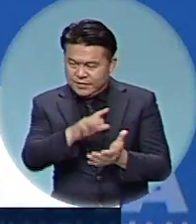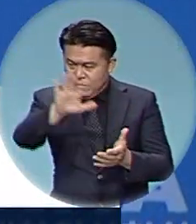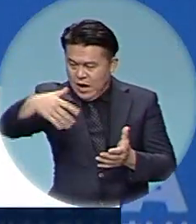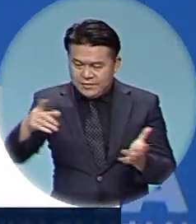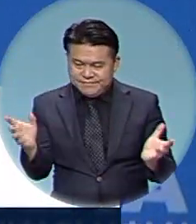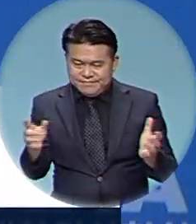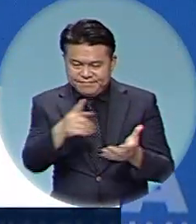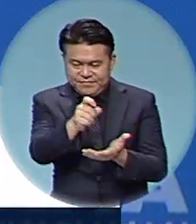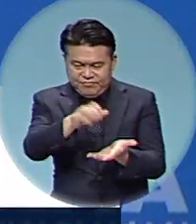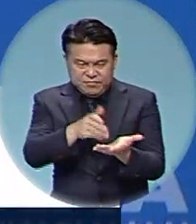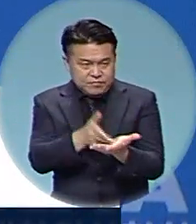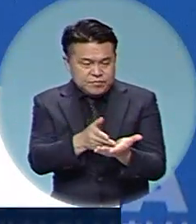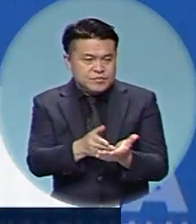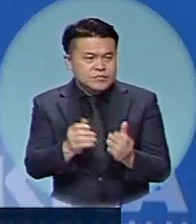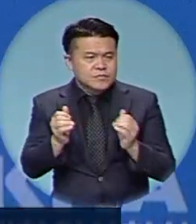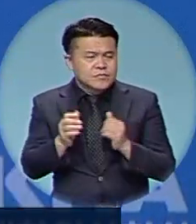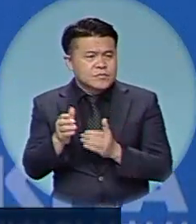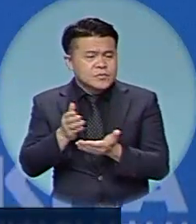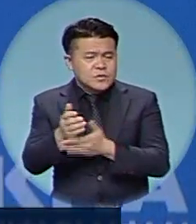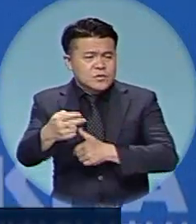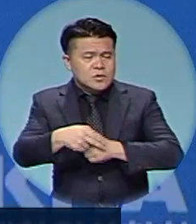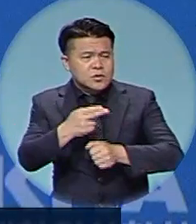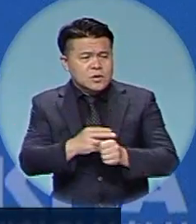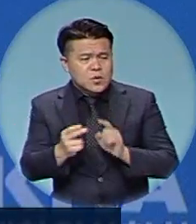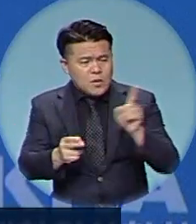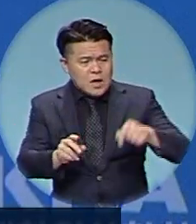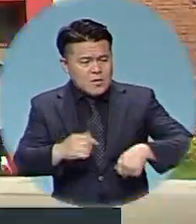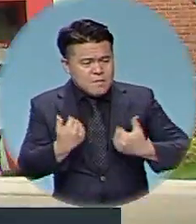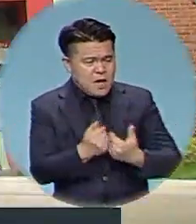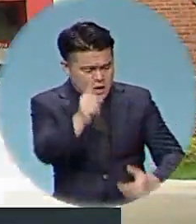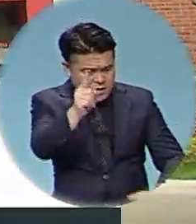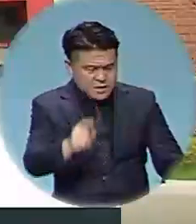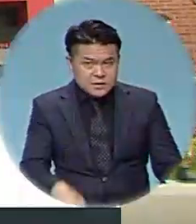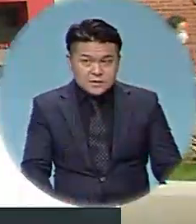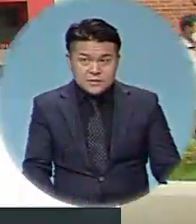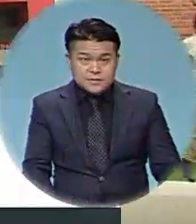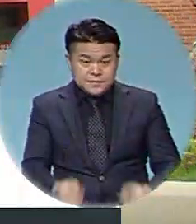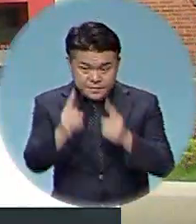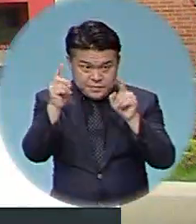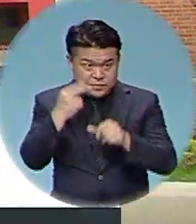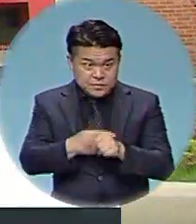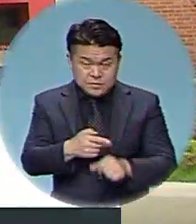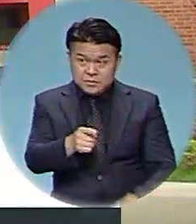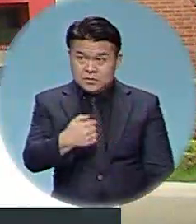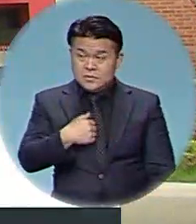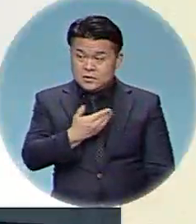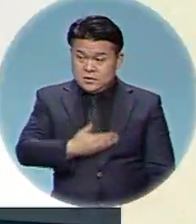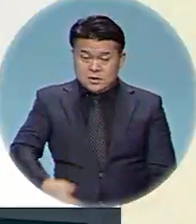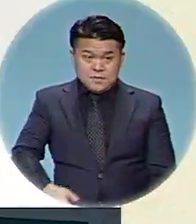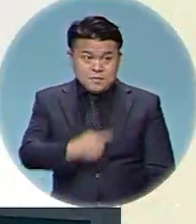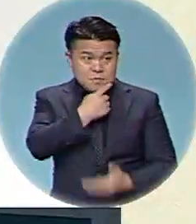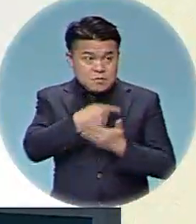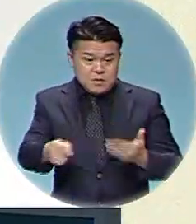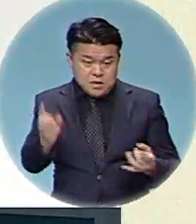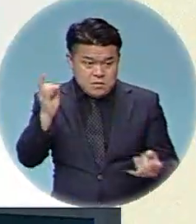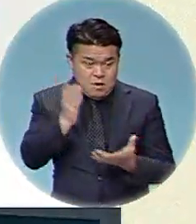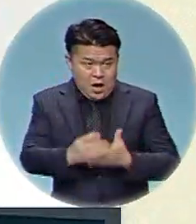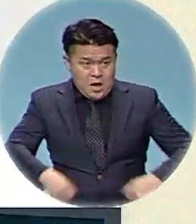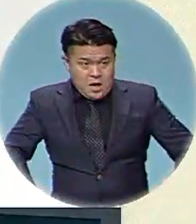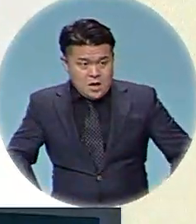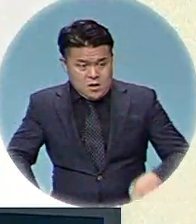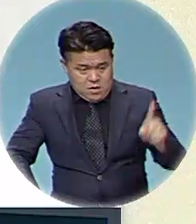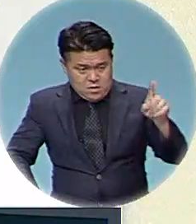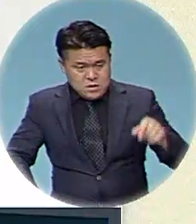열고 전공의 고발에 거세게 항의했습니다. 의대 교수들도 제자들이 불이익을 받는다면 좌시하지